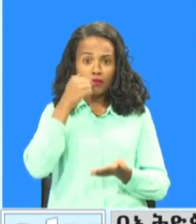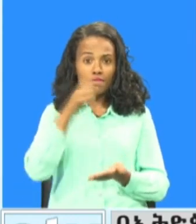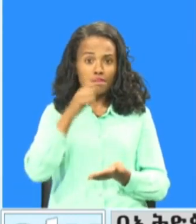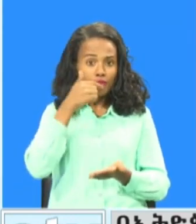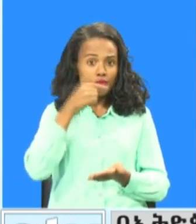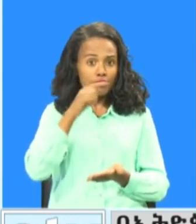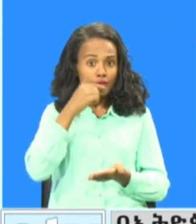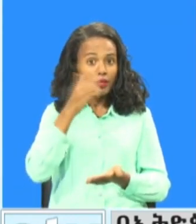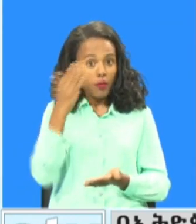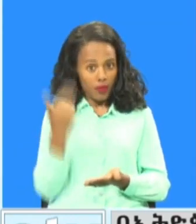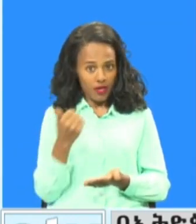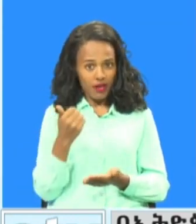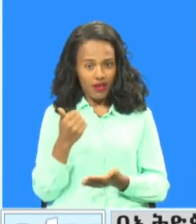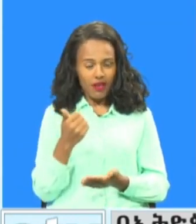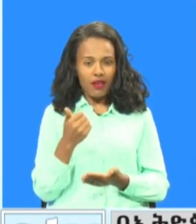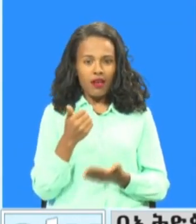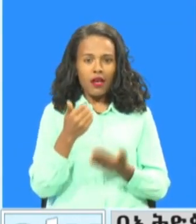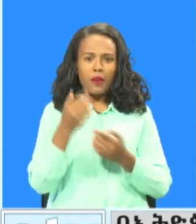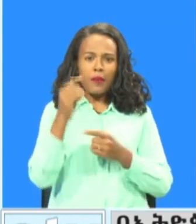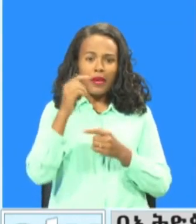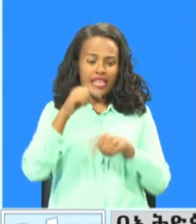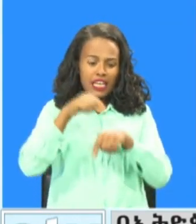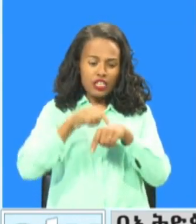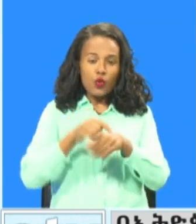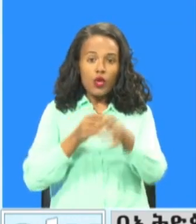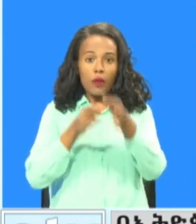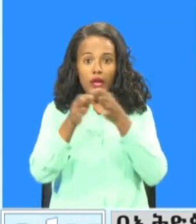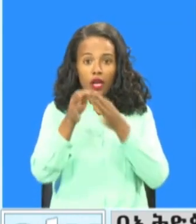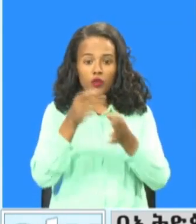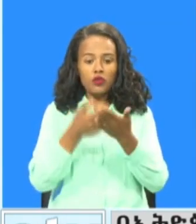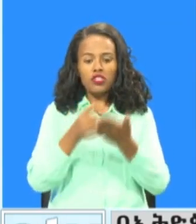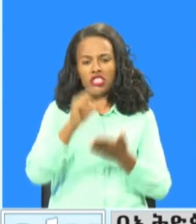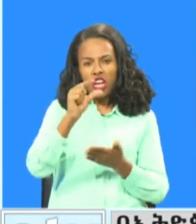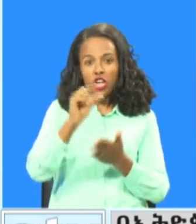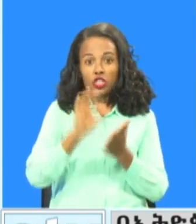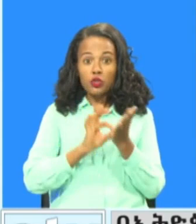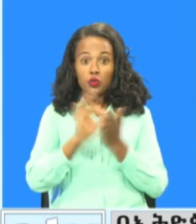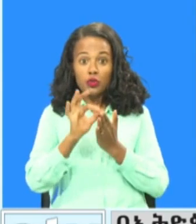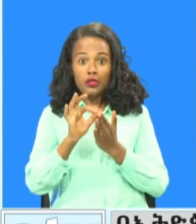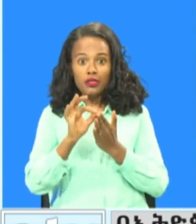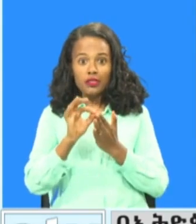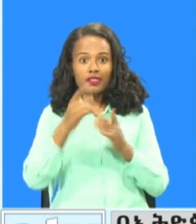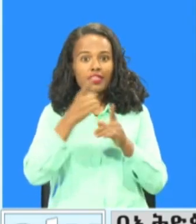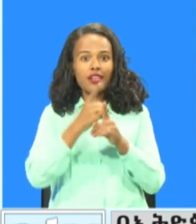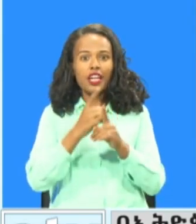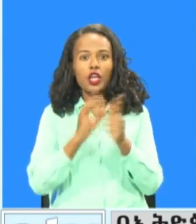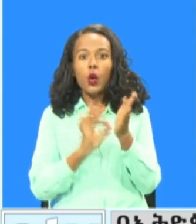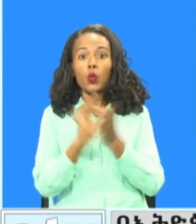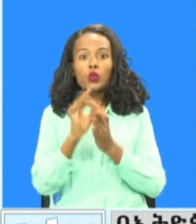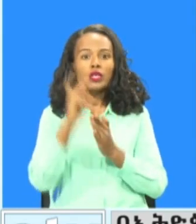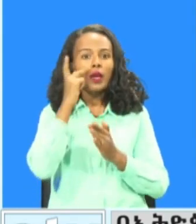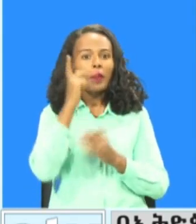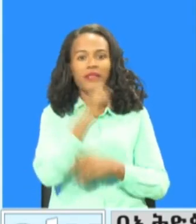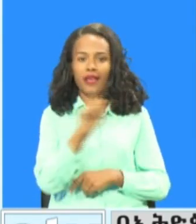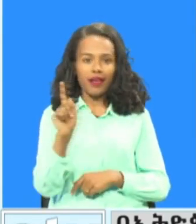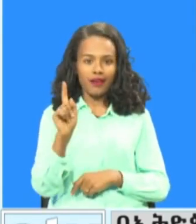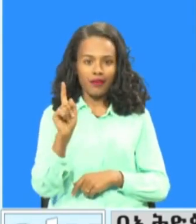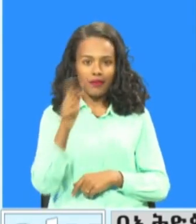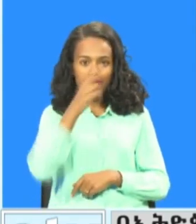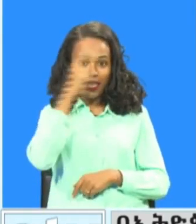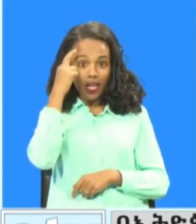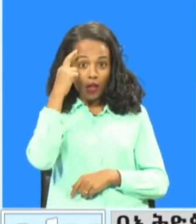ጊዜ ስንናገር እንደነበረው በየጊዜው የሚገለጹት እነዚህ ትናንሽ ቁጥሮች ትክክለኛውን አሃዝ የሚያሳዩ አይደሉም።